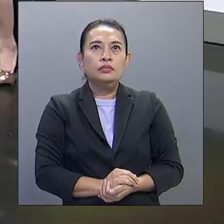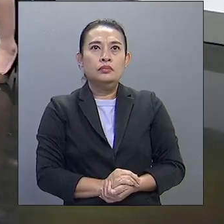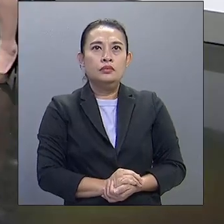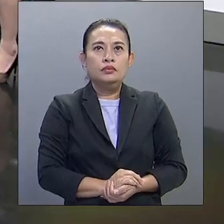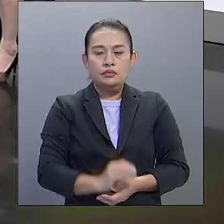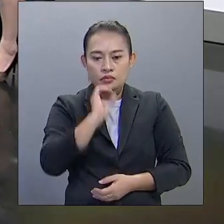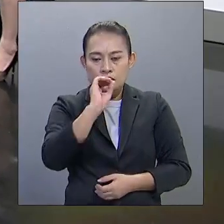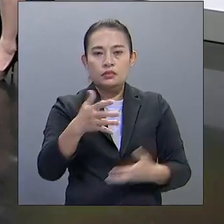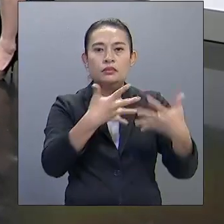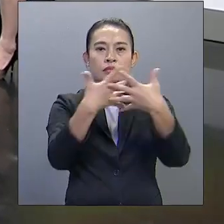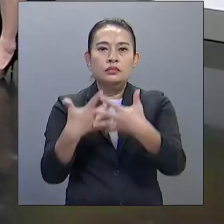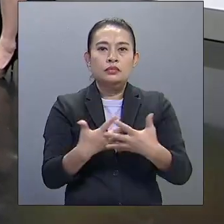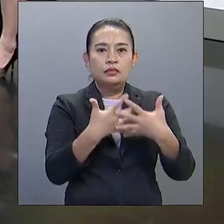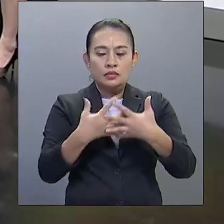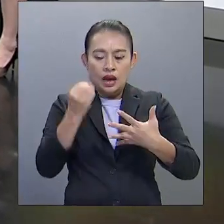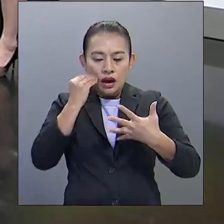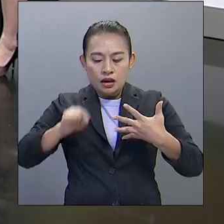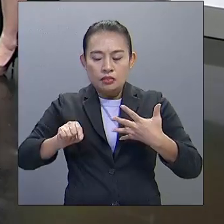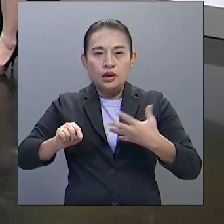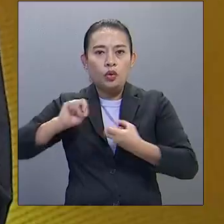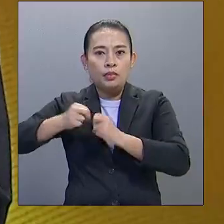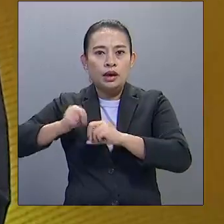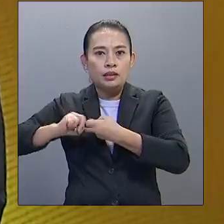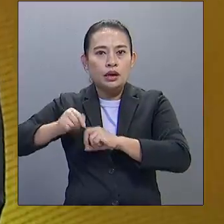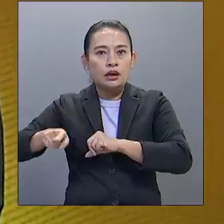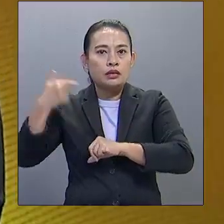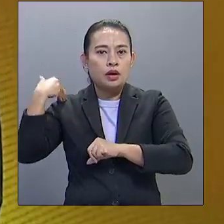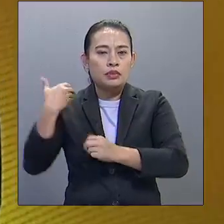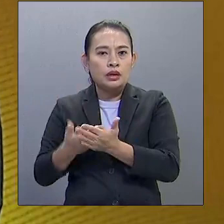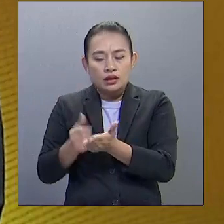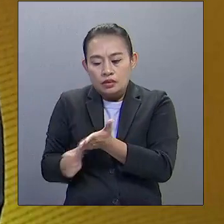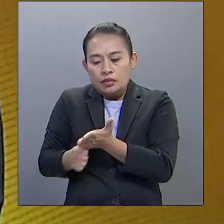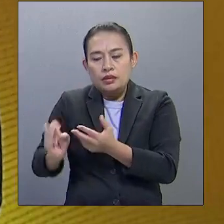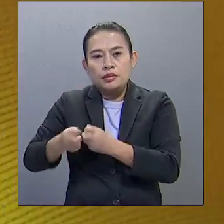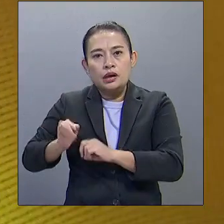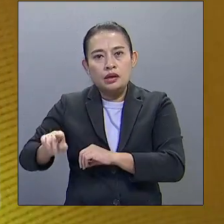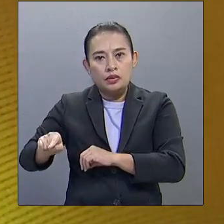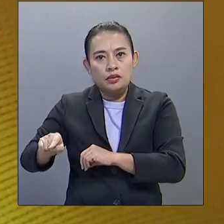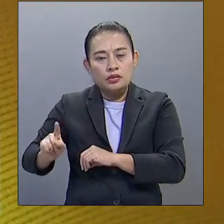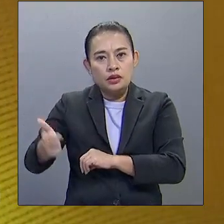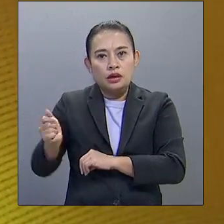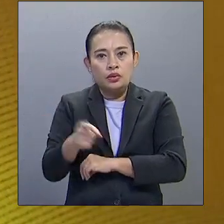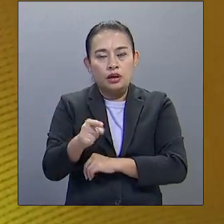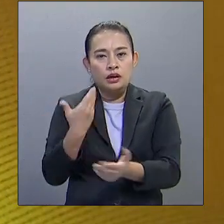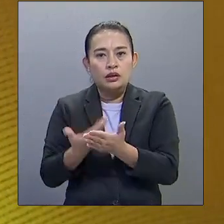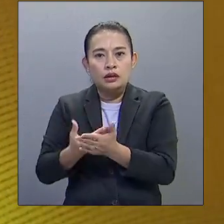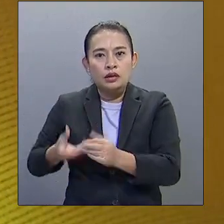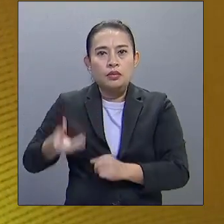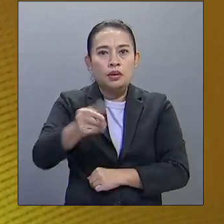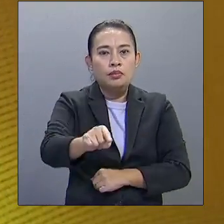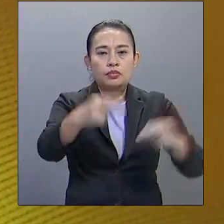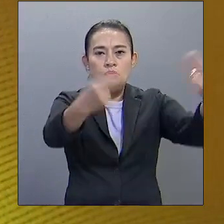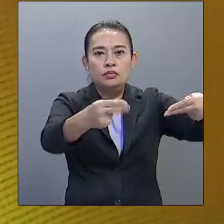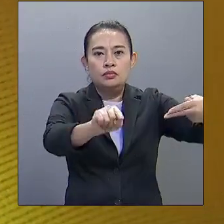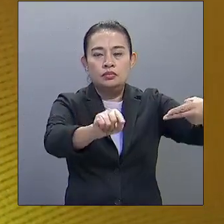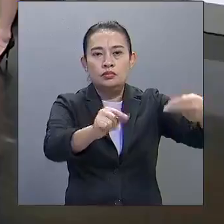สหรัฐเนี่ยบ้านตัวเองปัญหาก็เยอะแยะอยู่แล้วน่าจะเอาเงินเนี่ยมาแก้ปัญหาในประเทศแทนที่จะทุ่มเงินไปกับสงครามของ